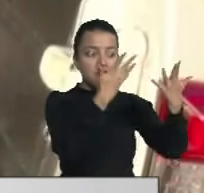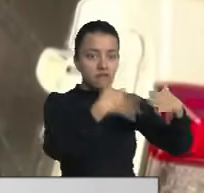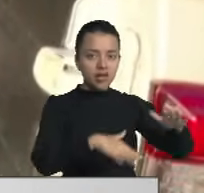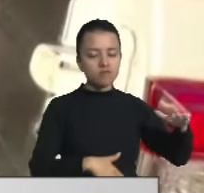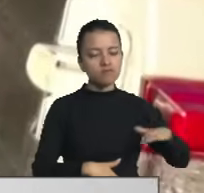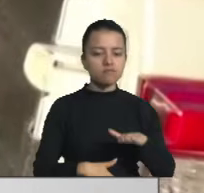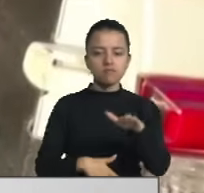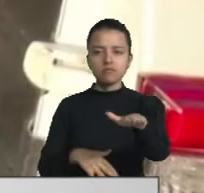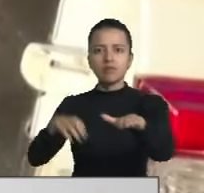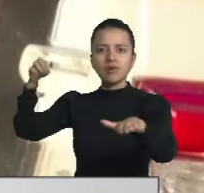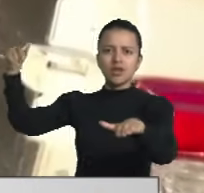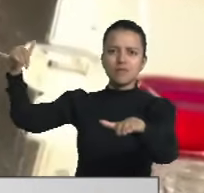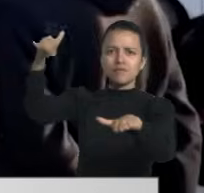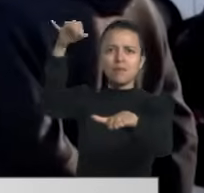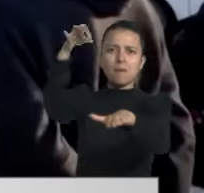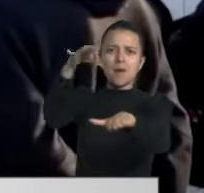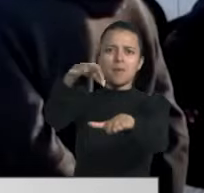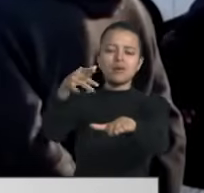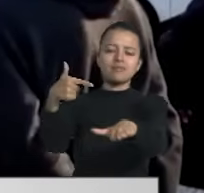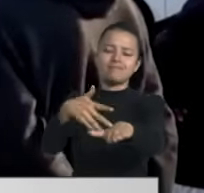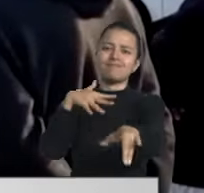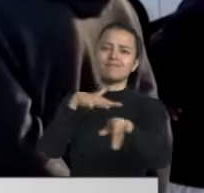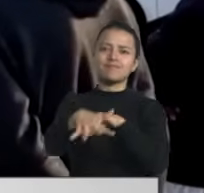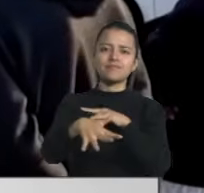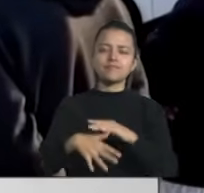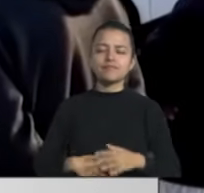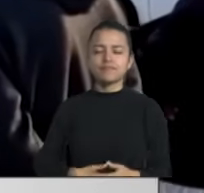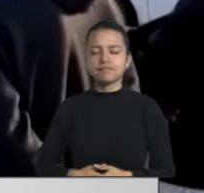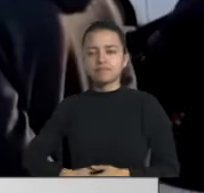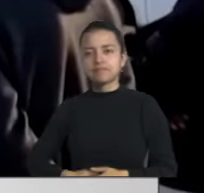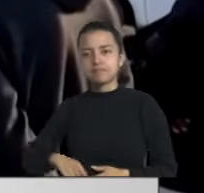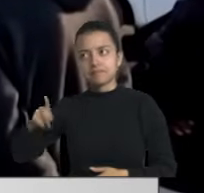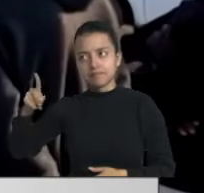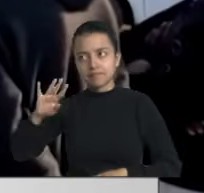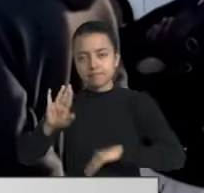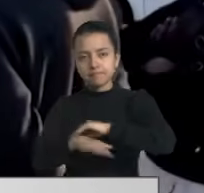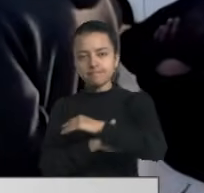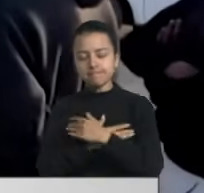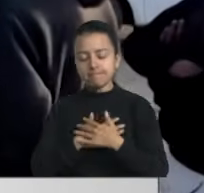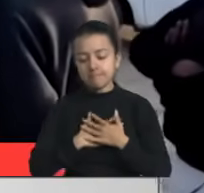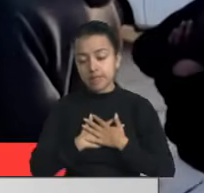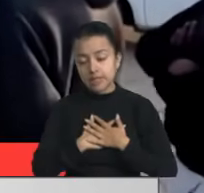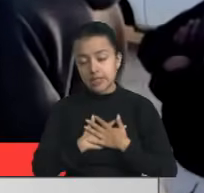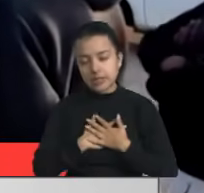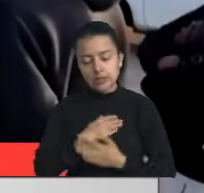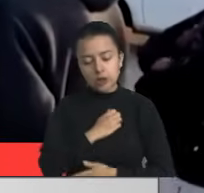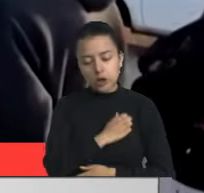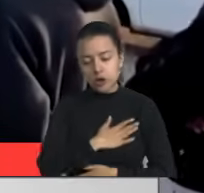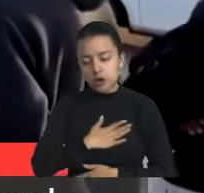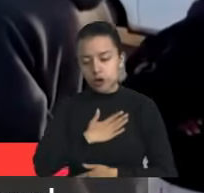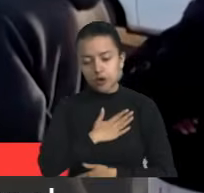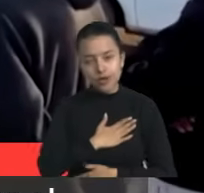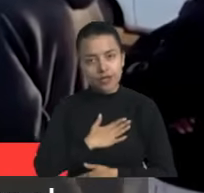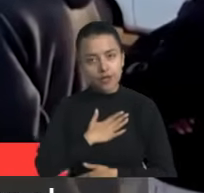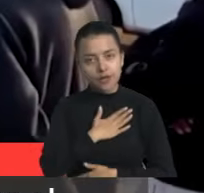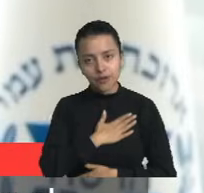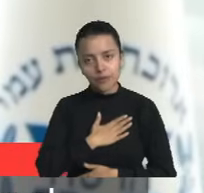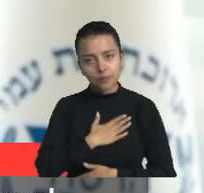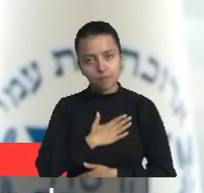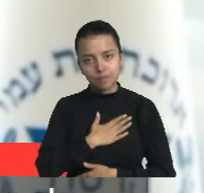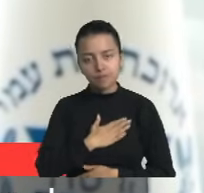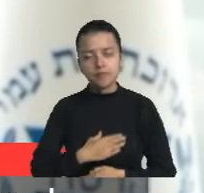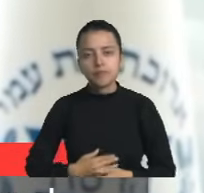ONG por un comunicado. Por su parte, el primer ministro israelí lamentó el ataque. לצערנו ביממה האחרונה היה מקרה